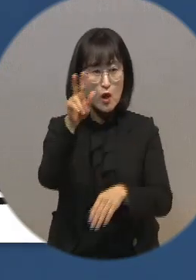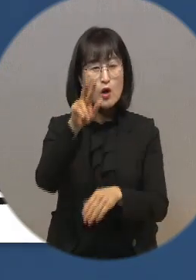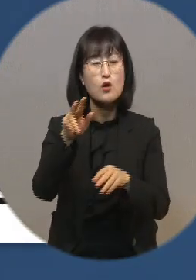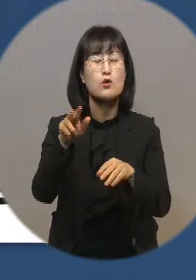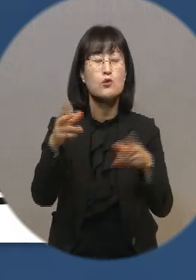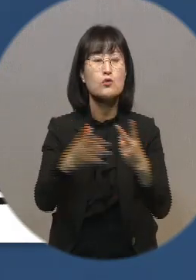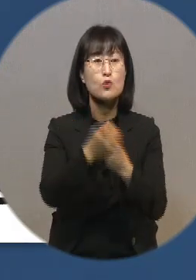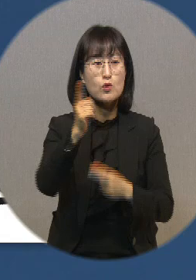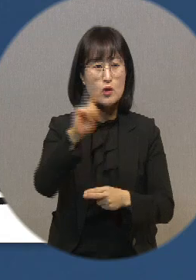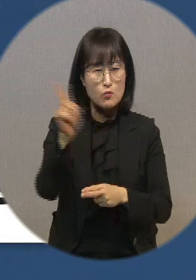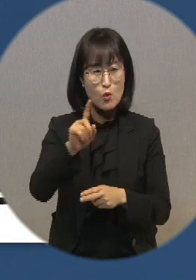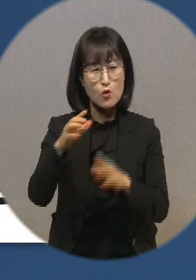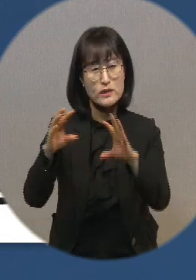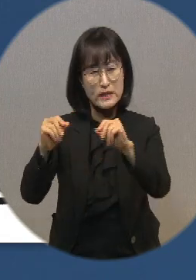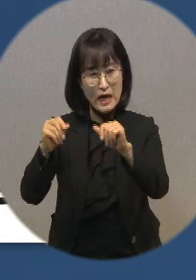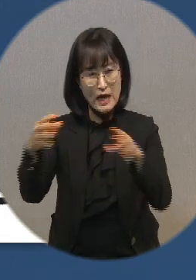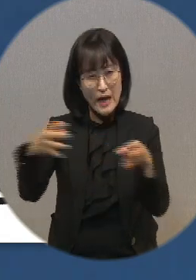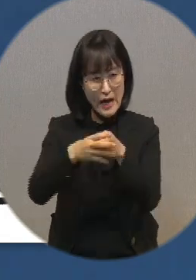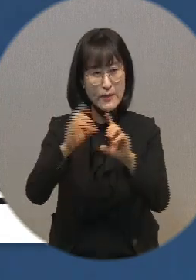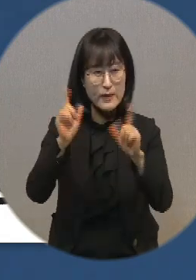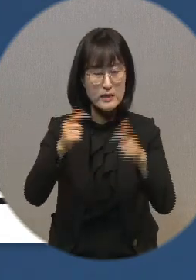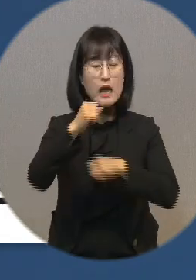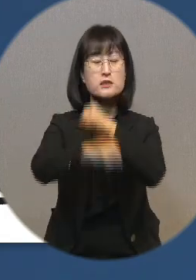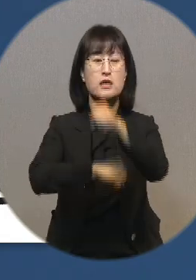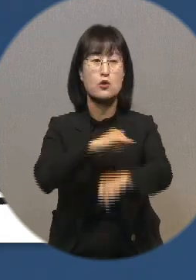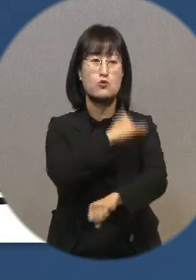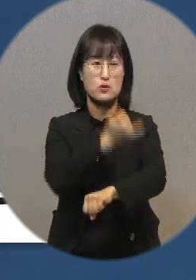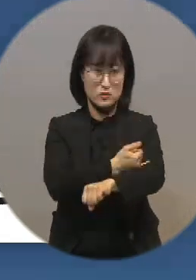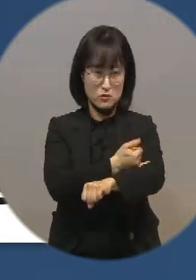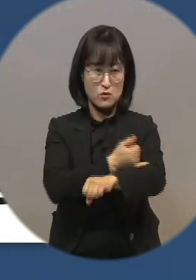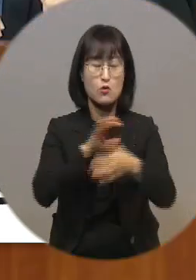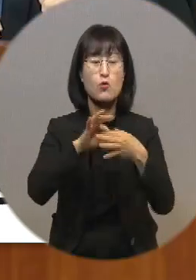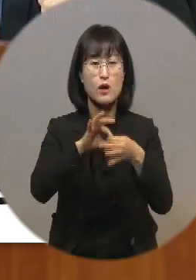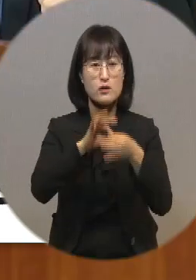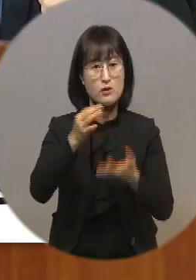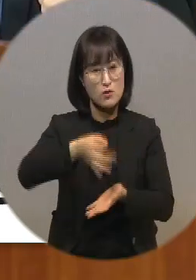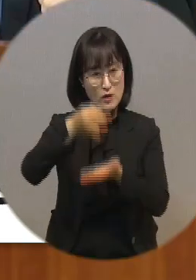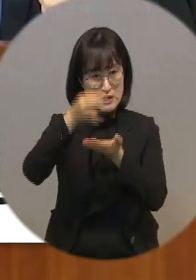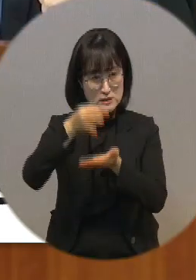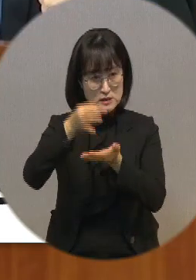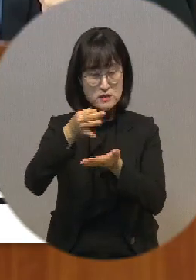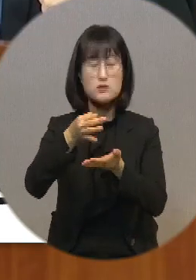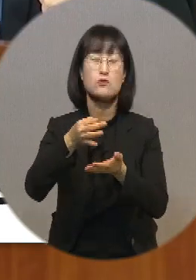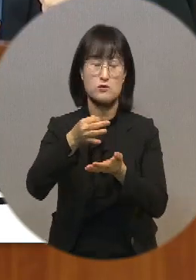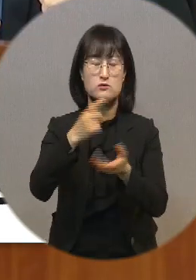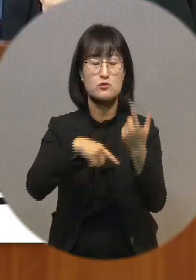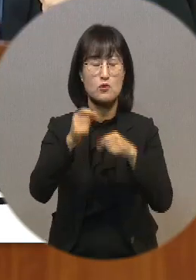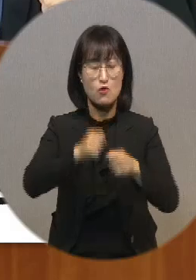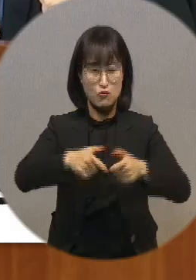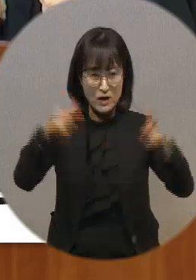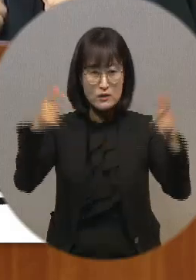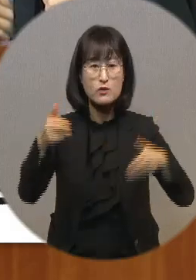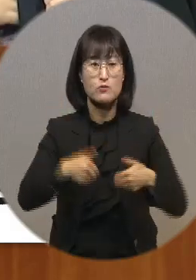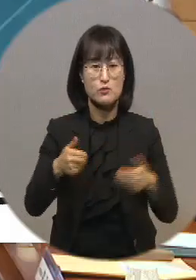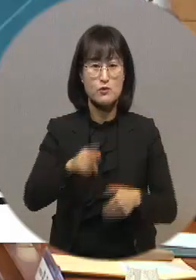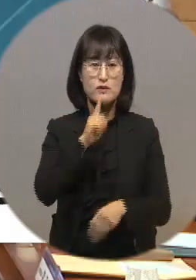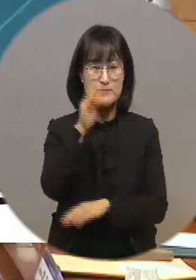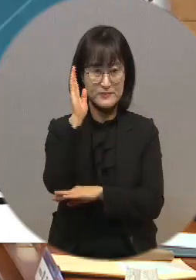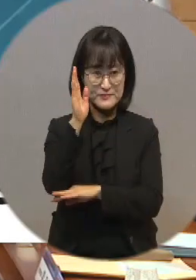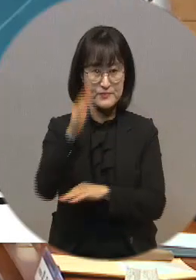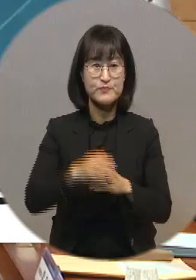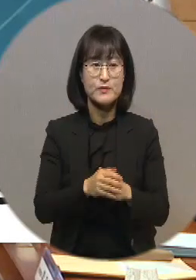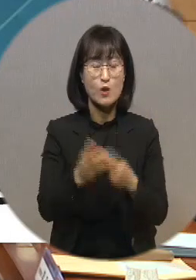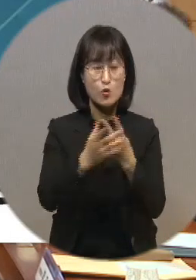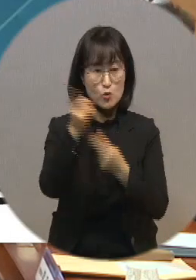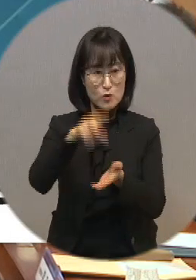경제의 통합에 그치는 것이 아니라 자유와 인권이라는 인류 보편 가치를 한반도 전역으로 확장하는 일이라고 전했습니다. 이어